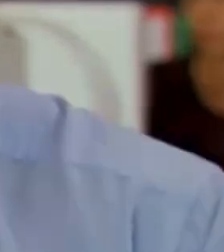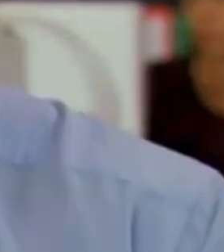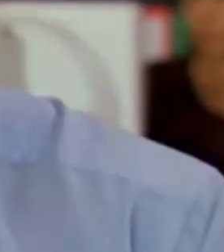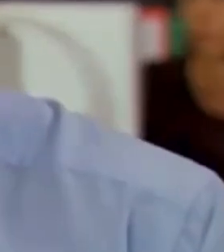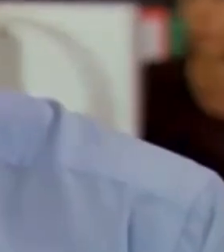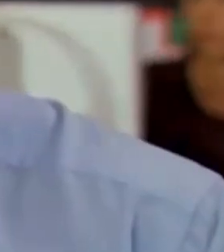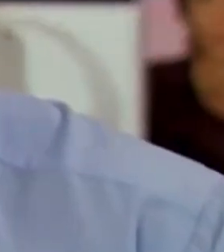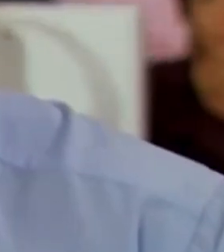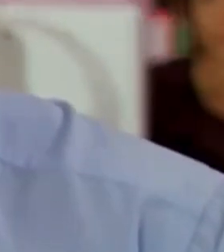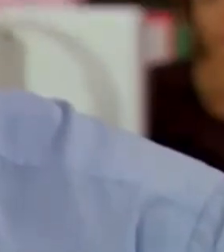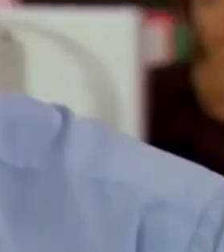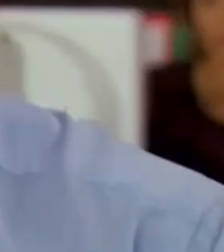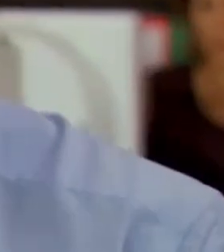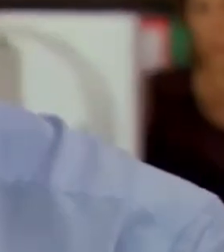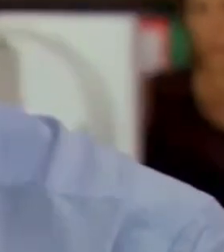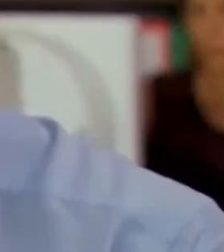tuttu.